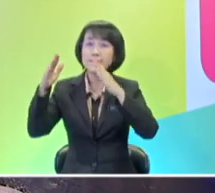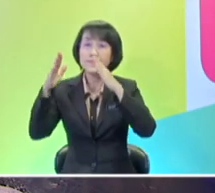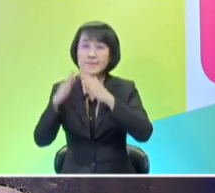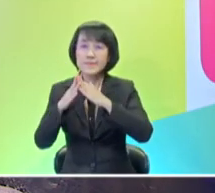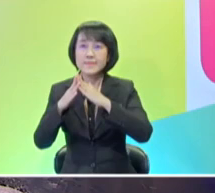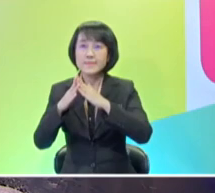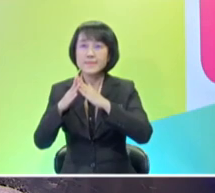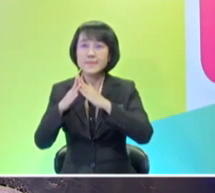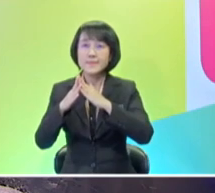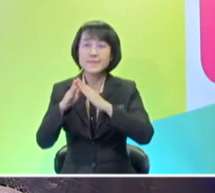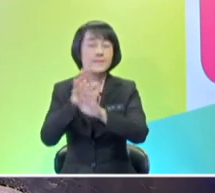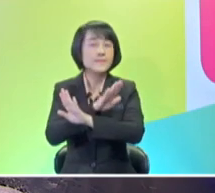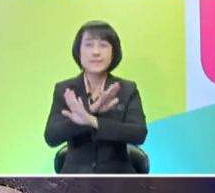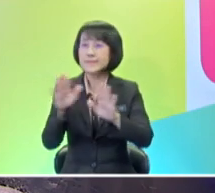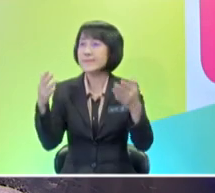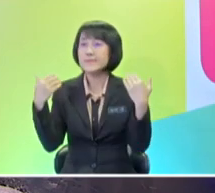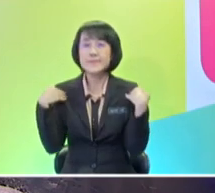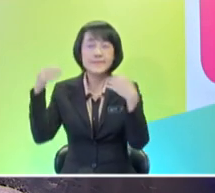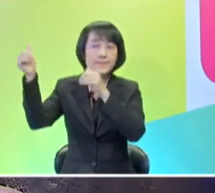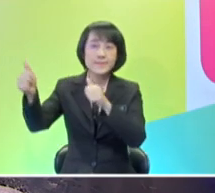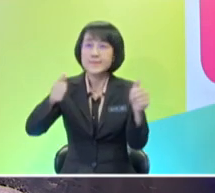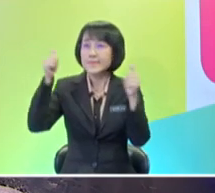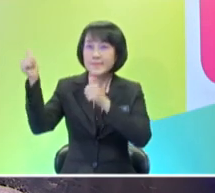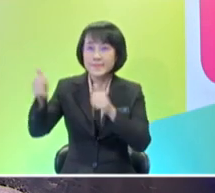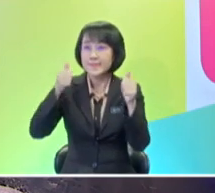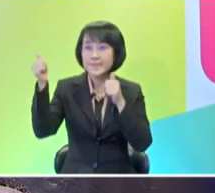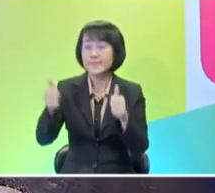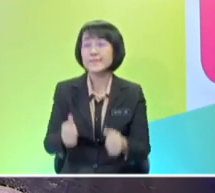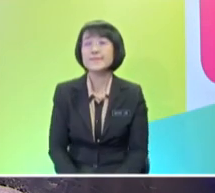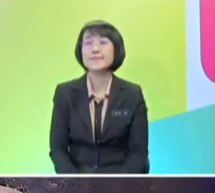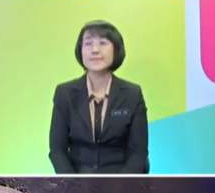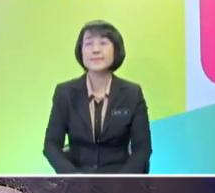hmm tak banyak Cikgu cukuplah untuk kita duduk berhari-hari